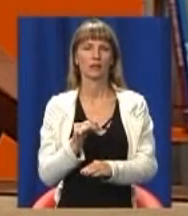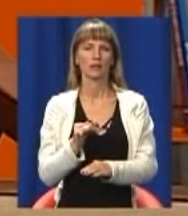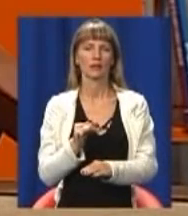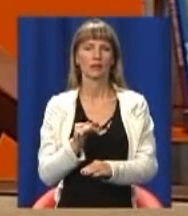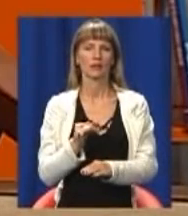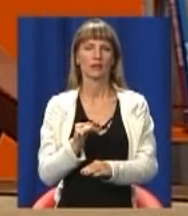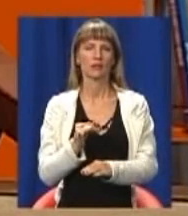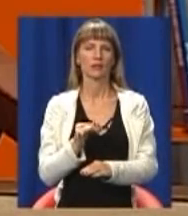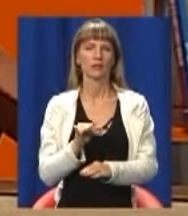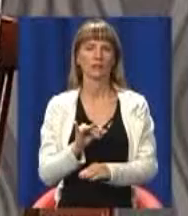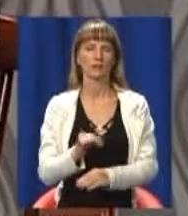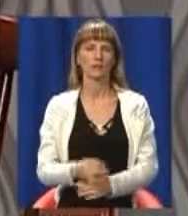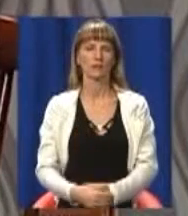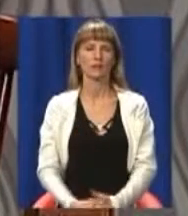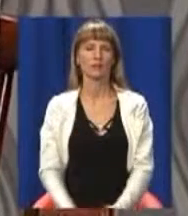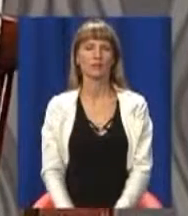пристойчива.